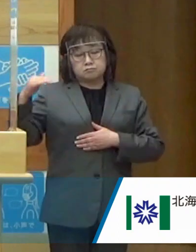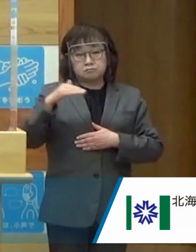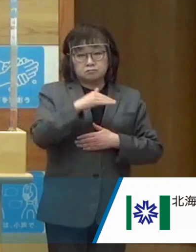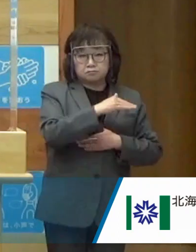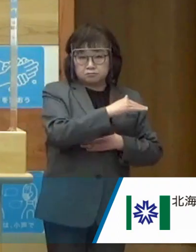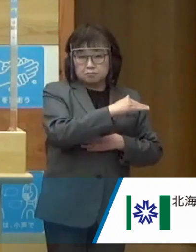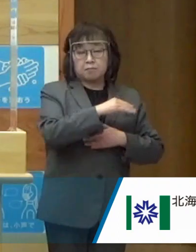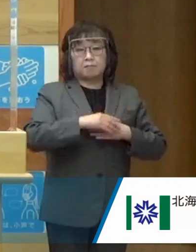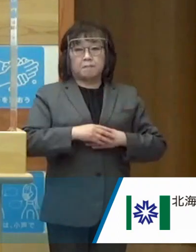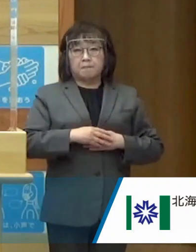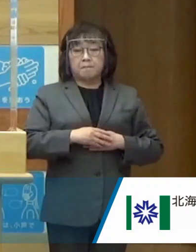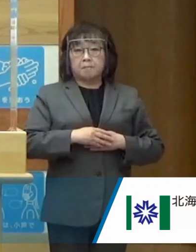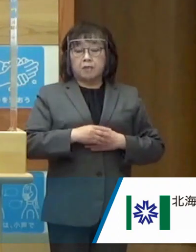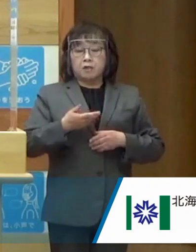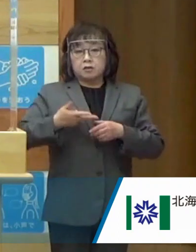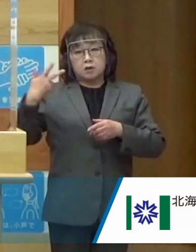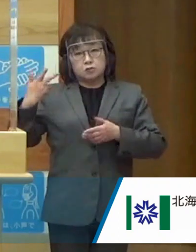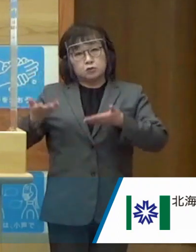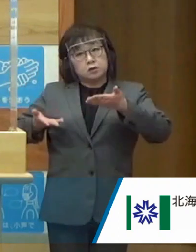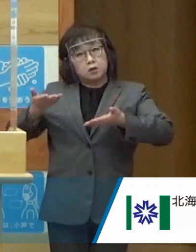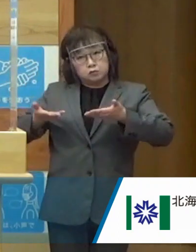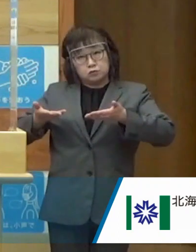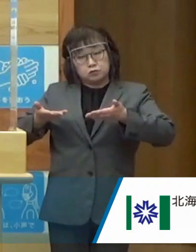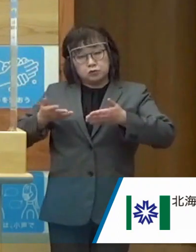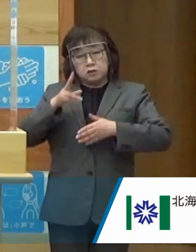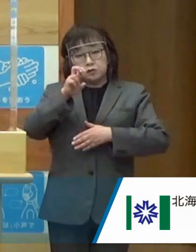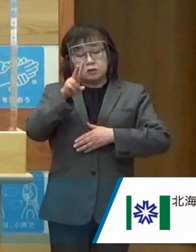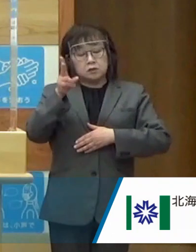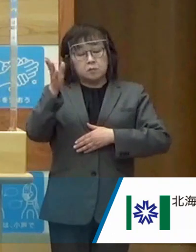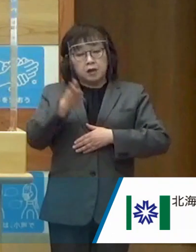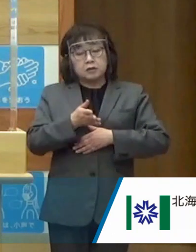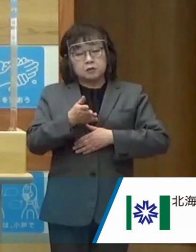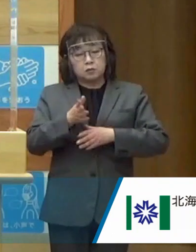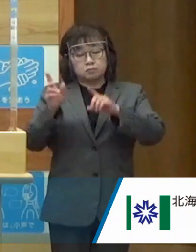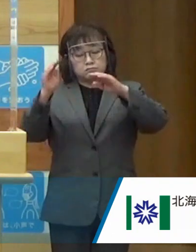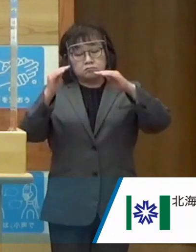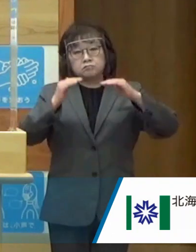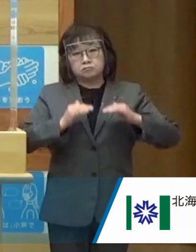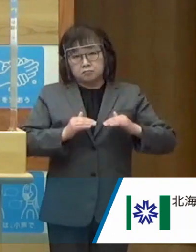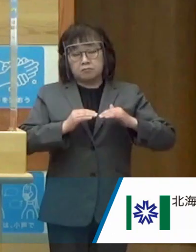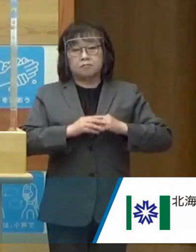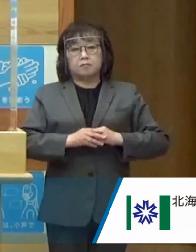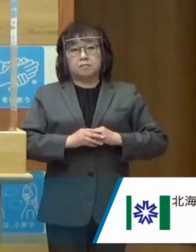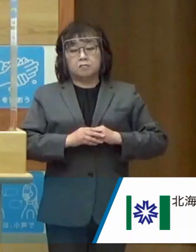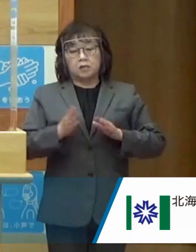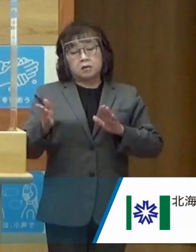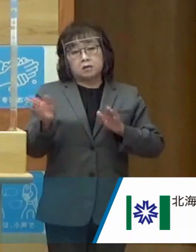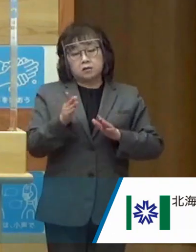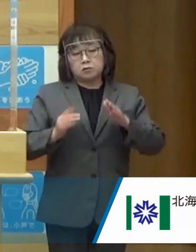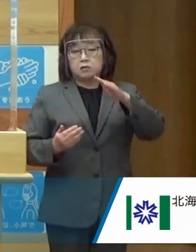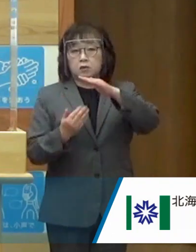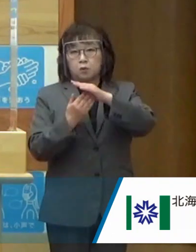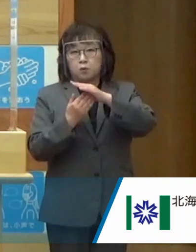が続いています。先週との比較では 22% 減少となっています。直近のピ